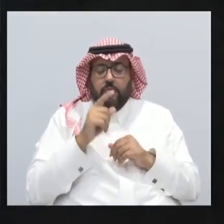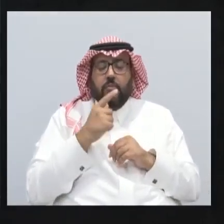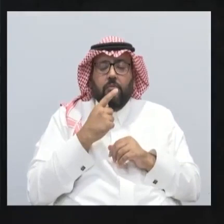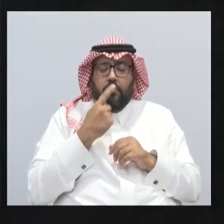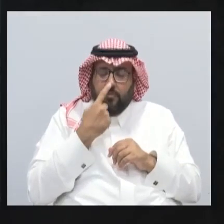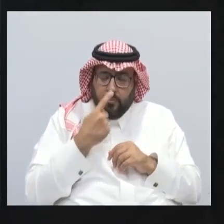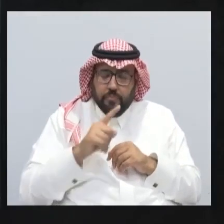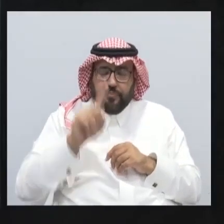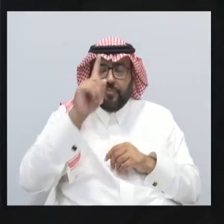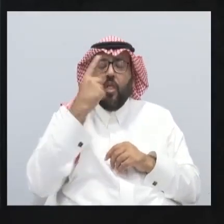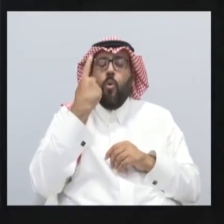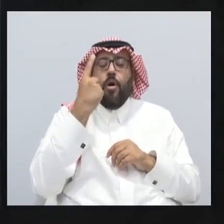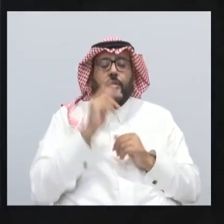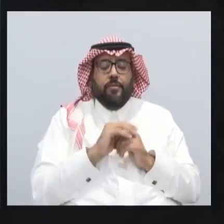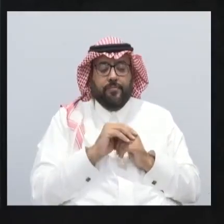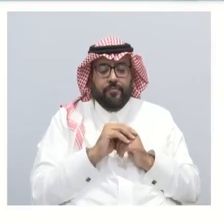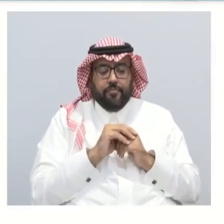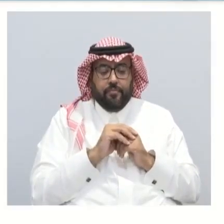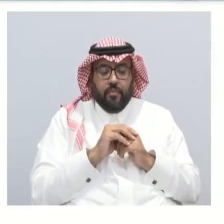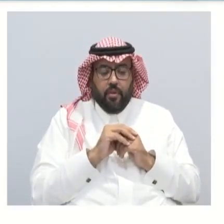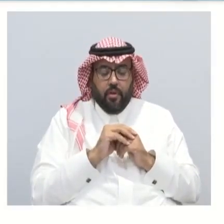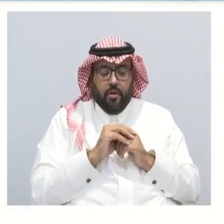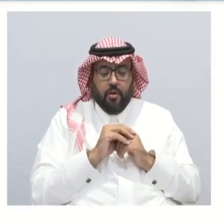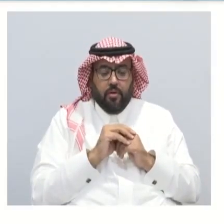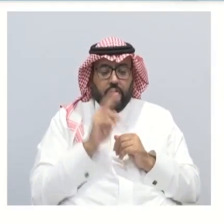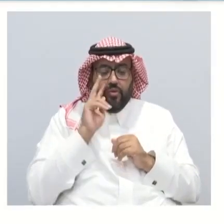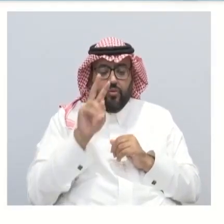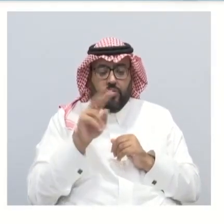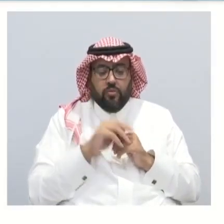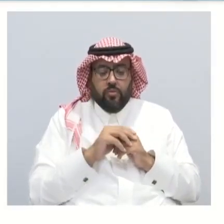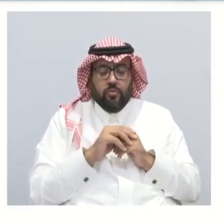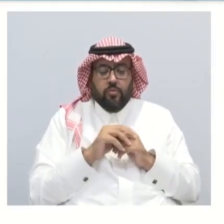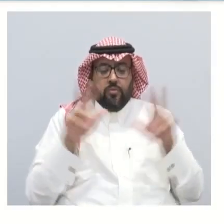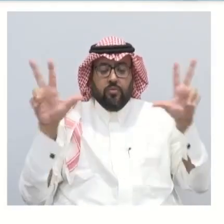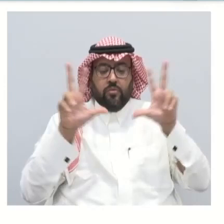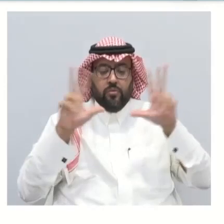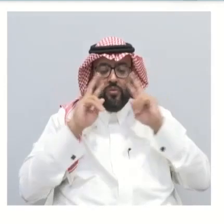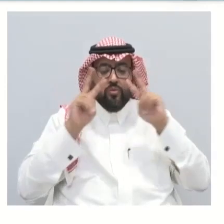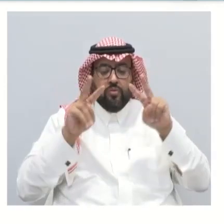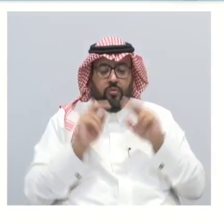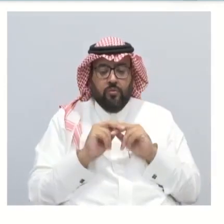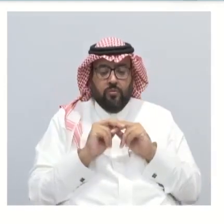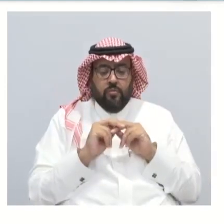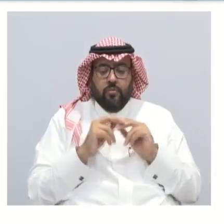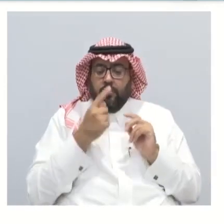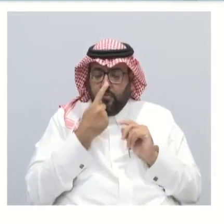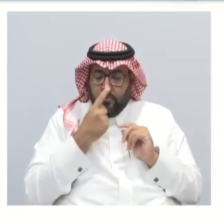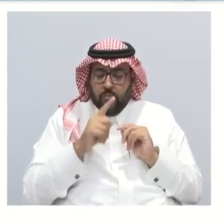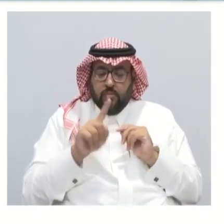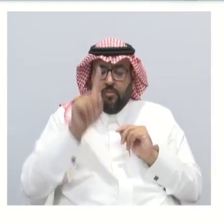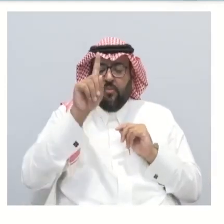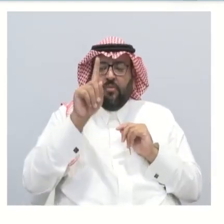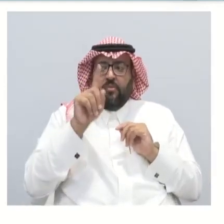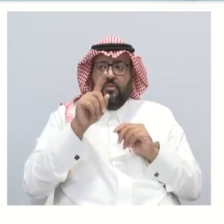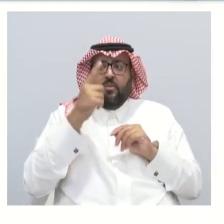العباده فلا نعبد غير الله جل وعلا تاملوا معي الشاشه بان يعبد الله سبحانه